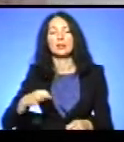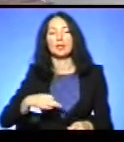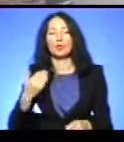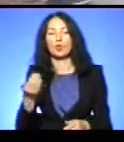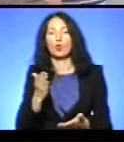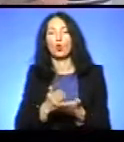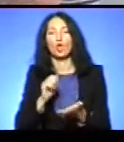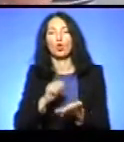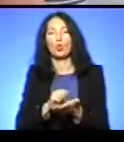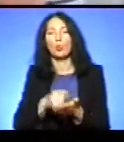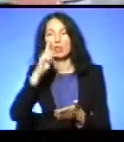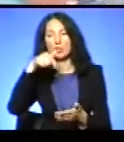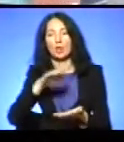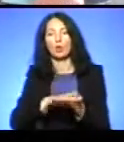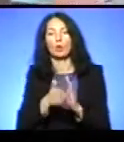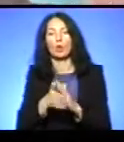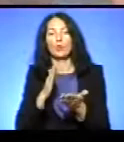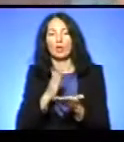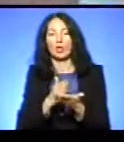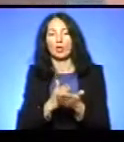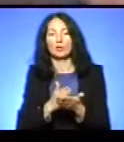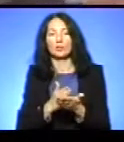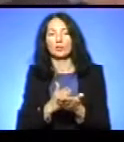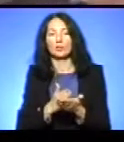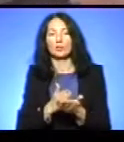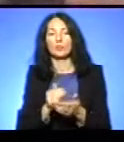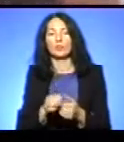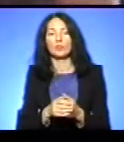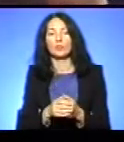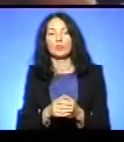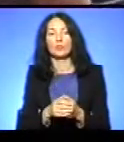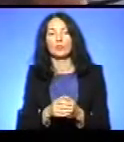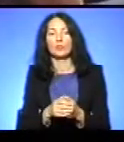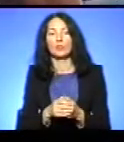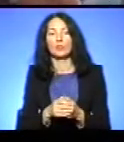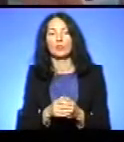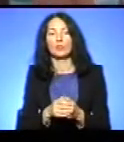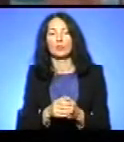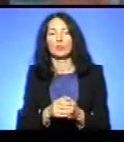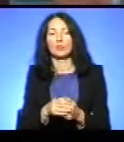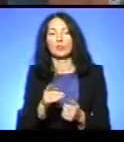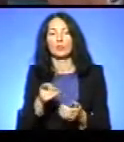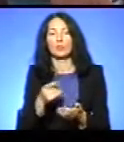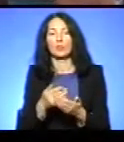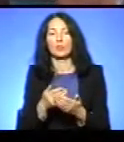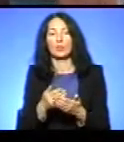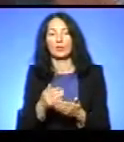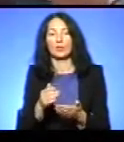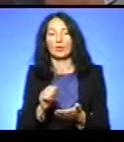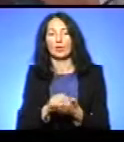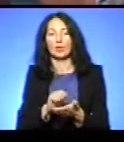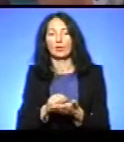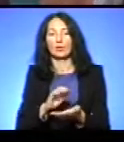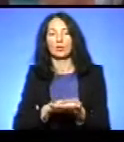що договор водоканалу робив, є водомір від водоканалу, що до